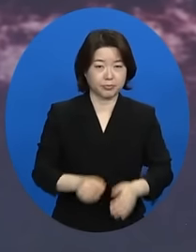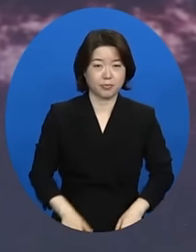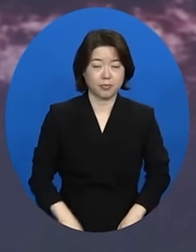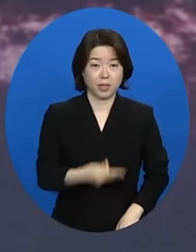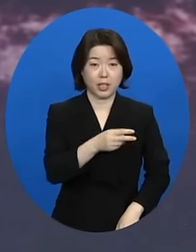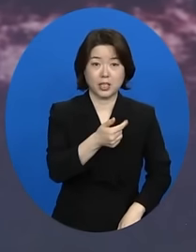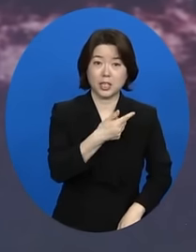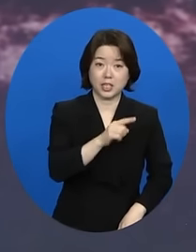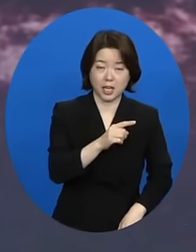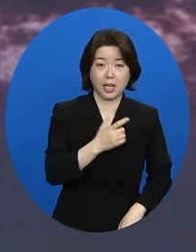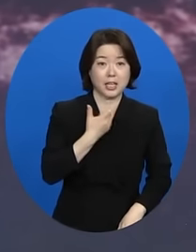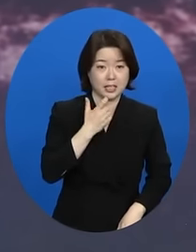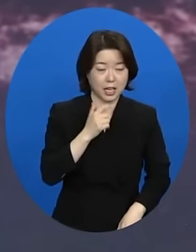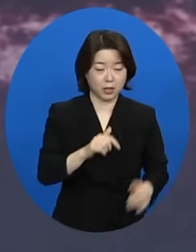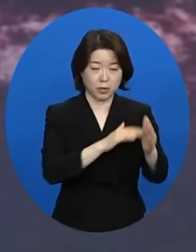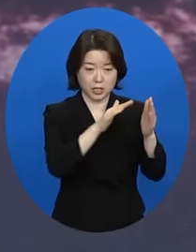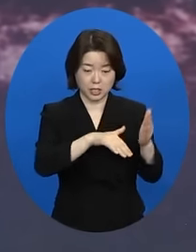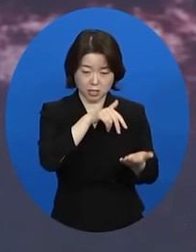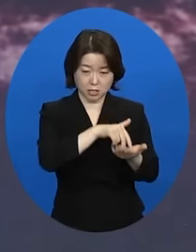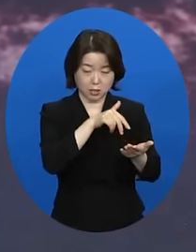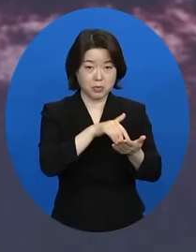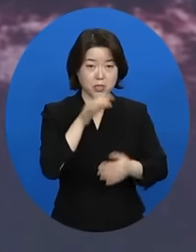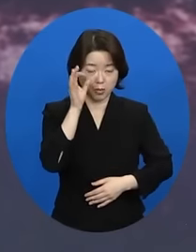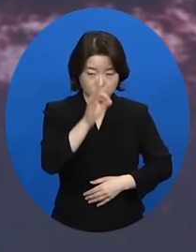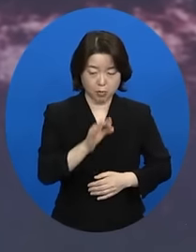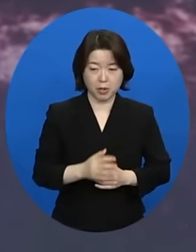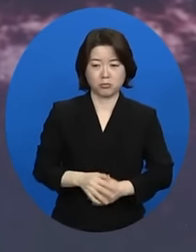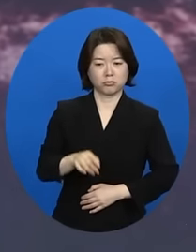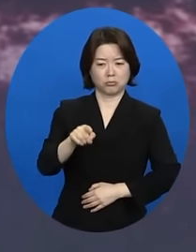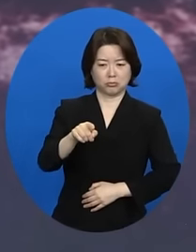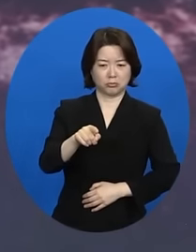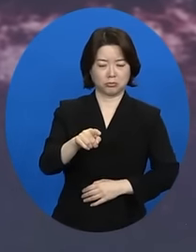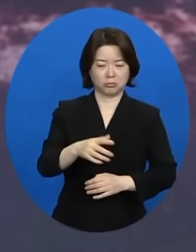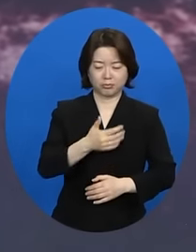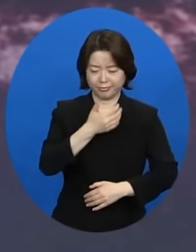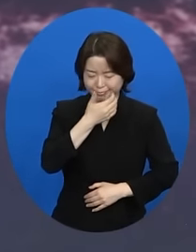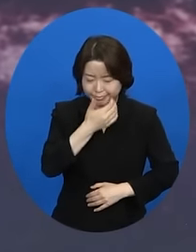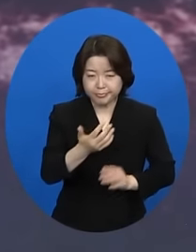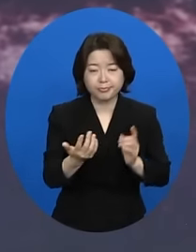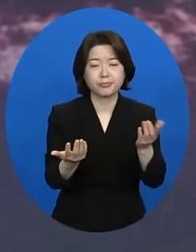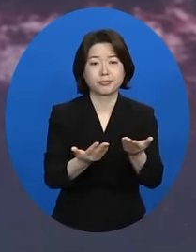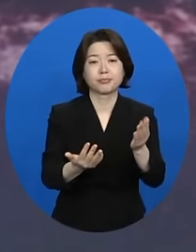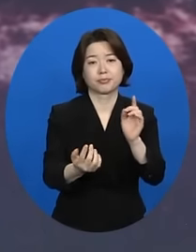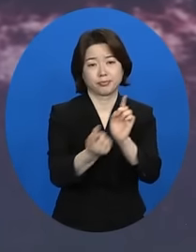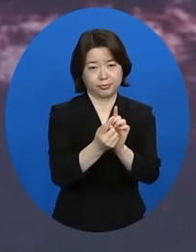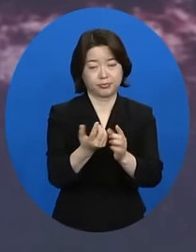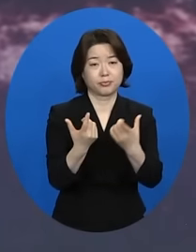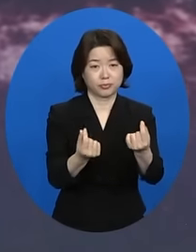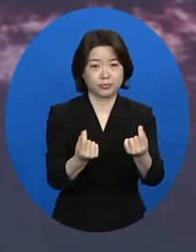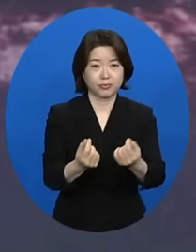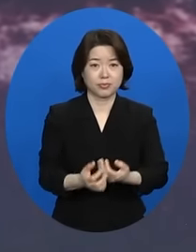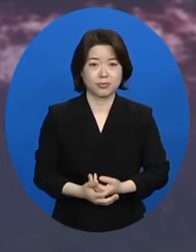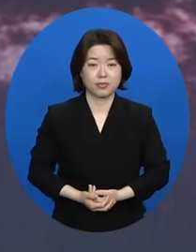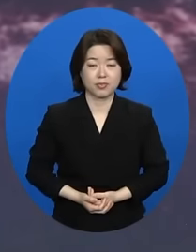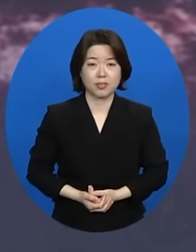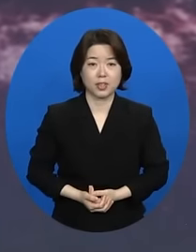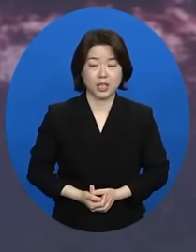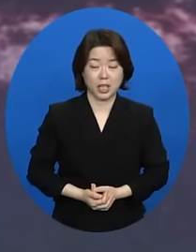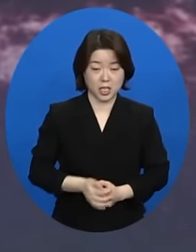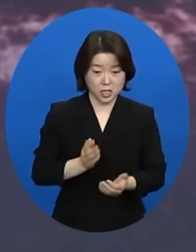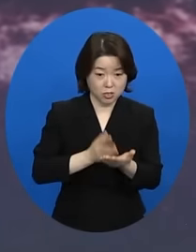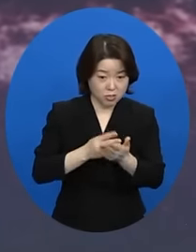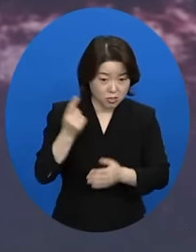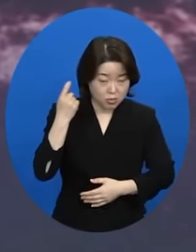디나와 야곱 가정의 입장에서는 사실 분명 수치스러운 일이 아닐 수가 없습니다. 그러니까 이 소식을